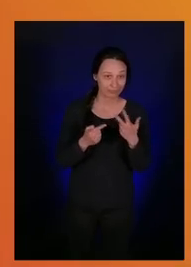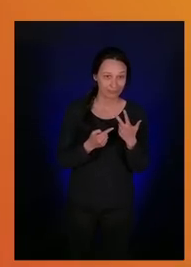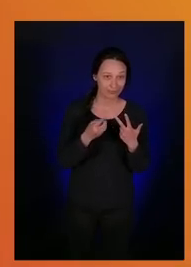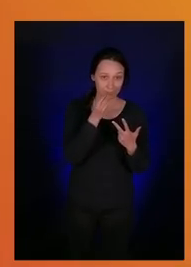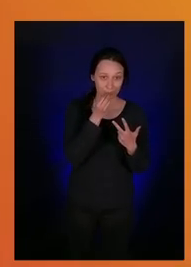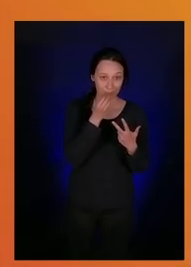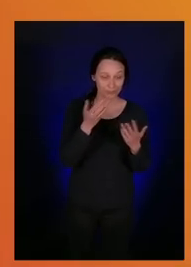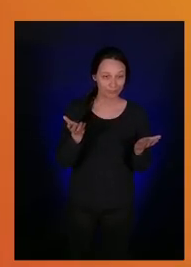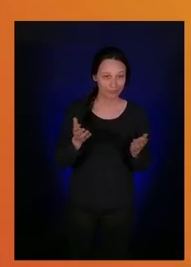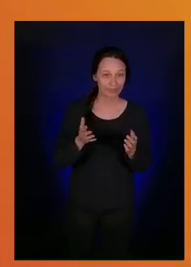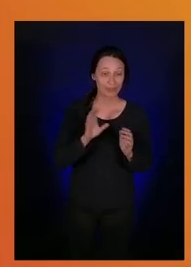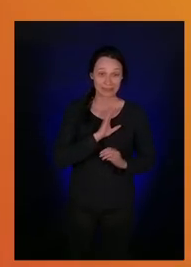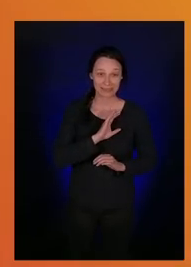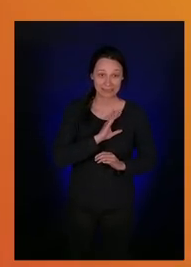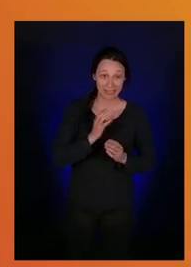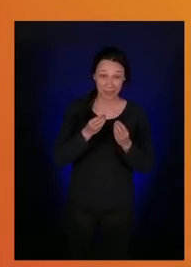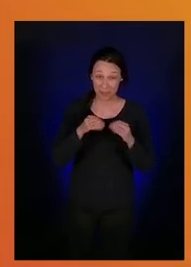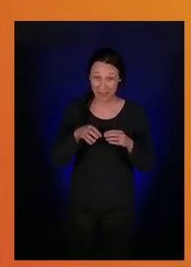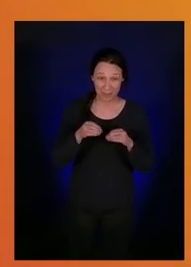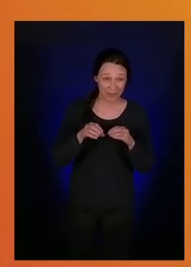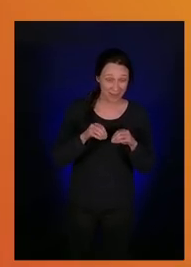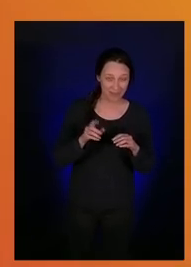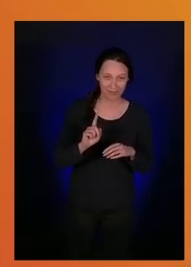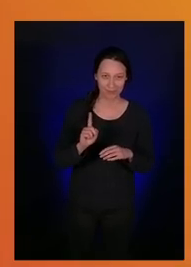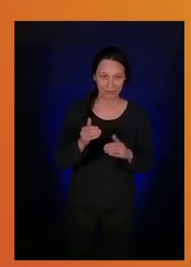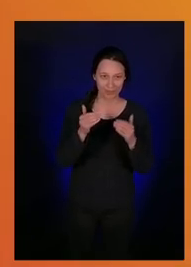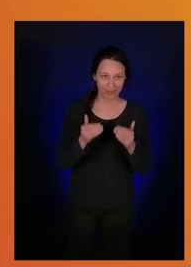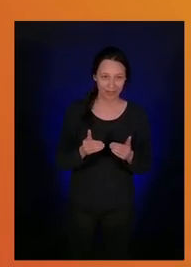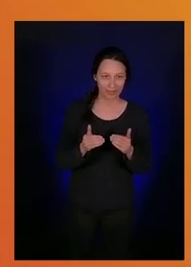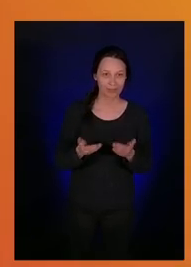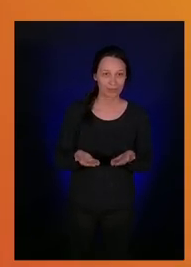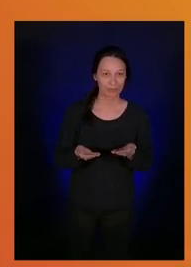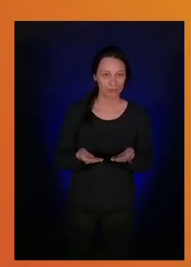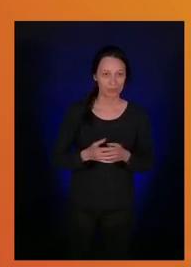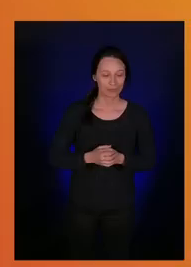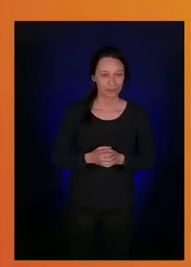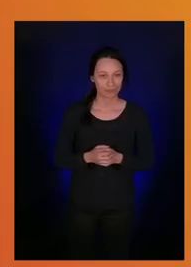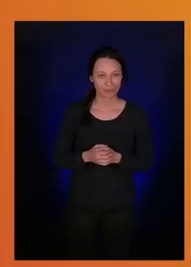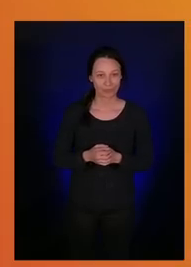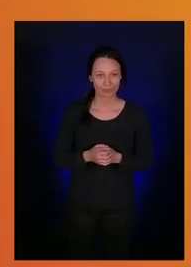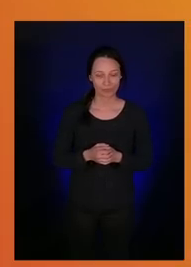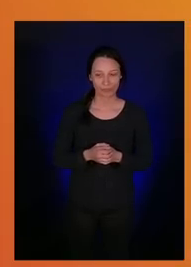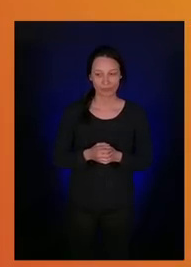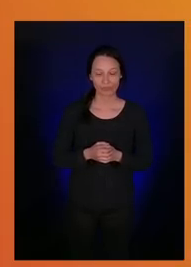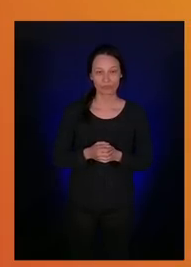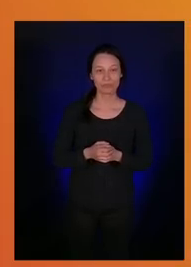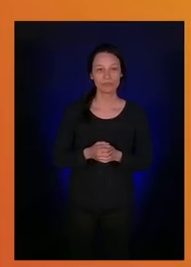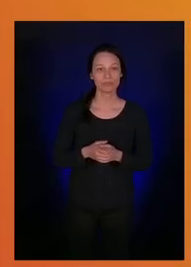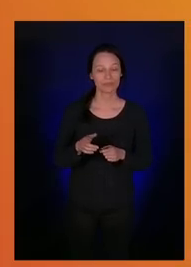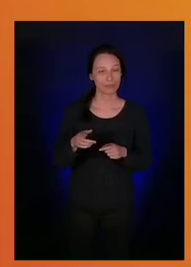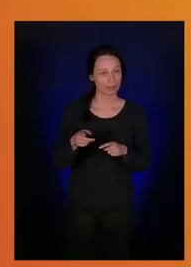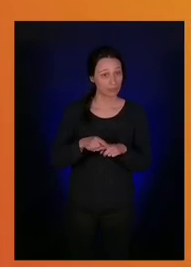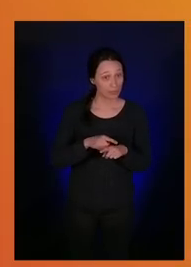On va essayer de s'arrêter là pour aujourd'hui, sur les objets trouvés et perdus. Et puis, on va prendre progressivement sa